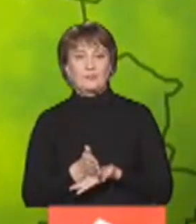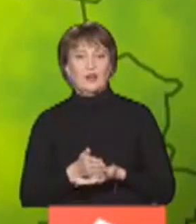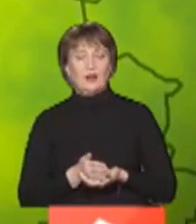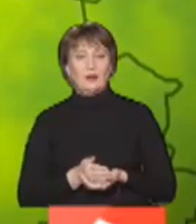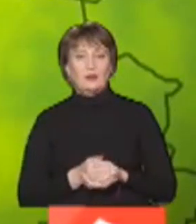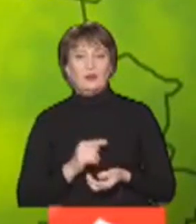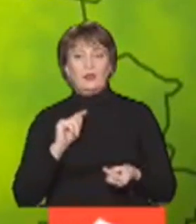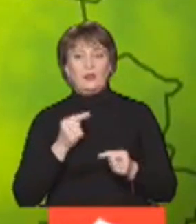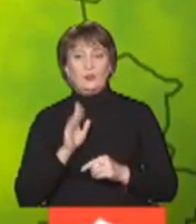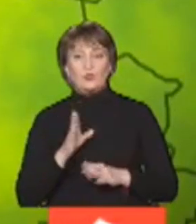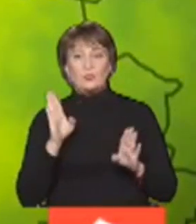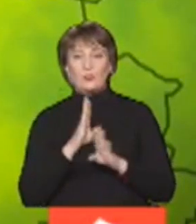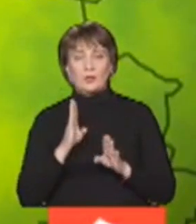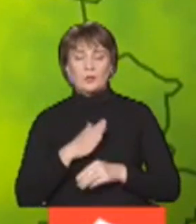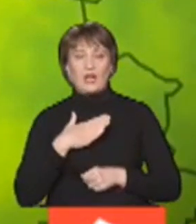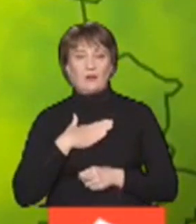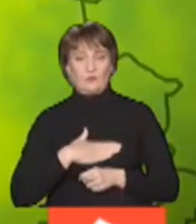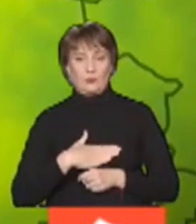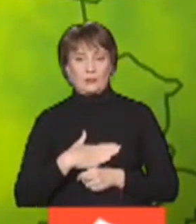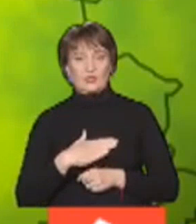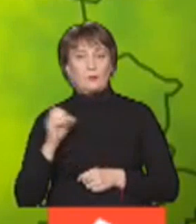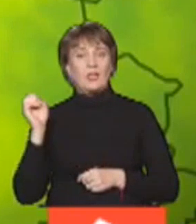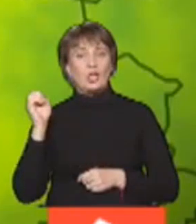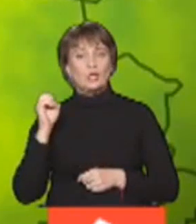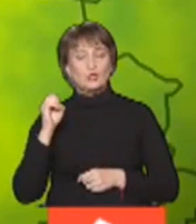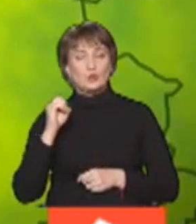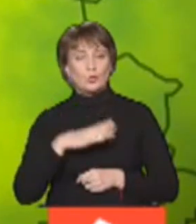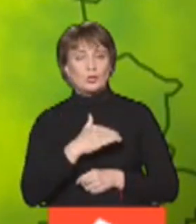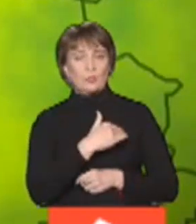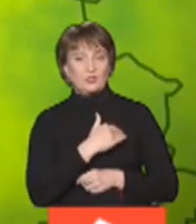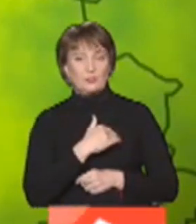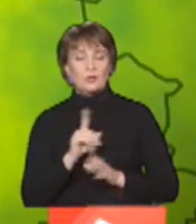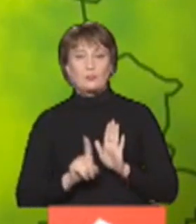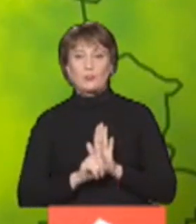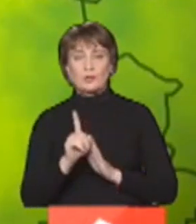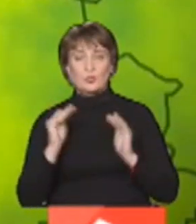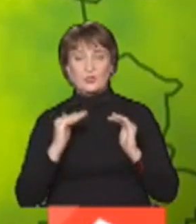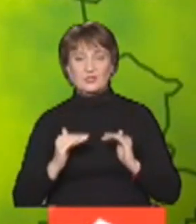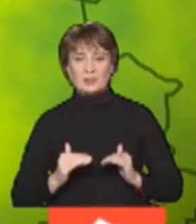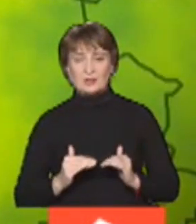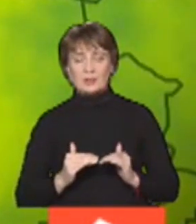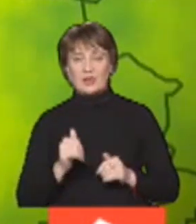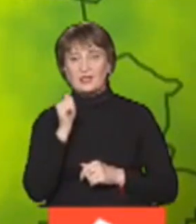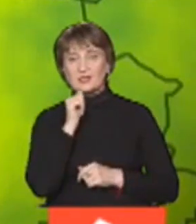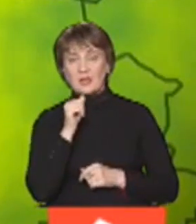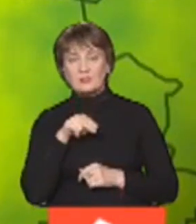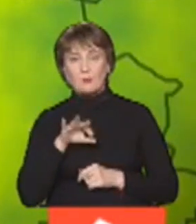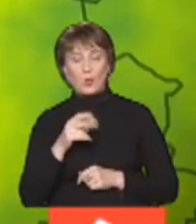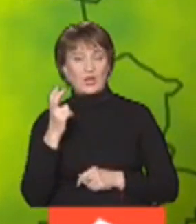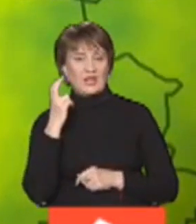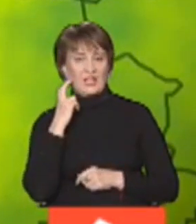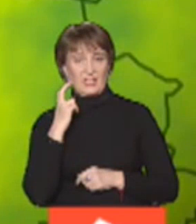так, антициклону, буде погода більш комфортною і з сонечком, але температура почне знижуватися. Максимуми завтра по